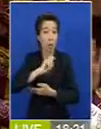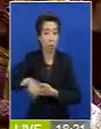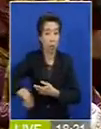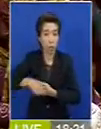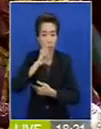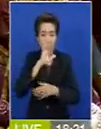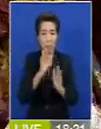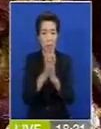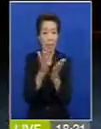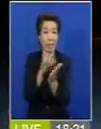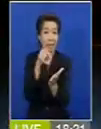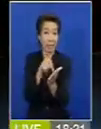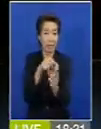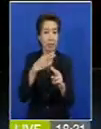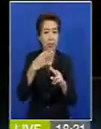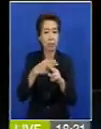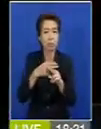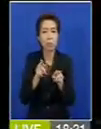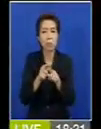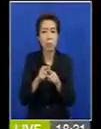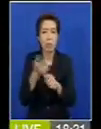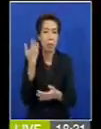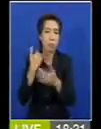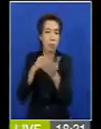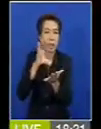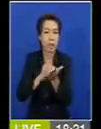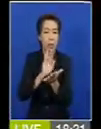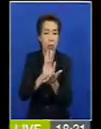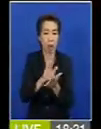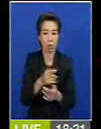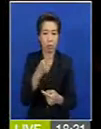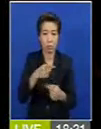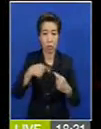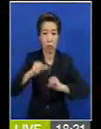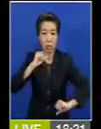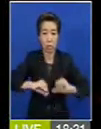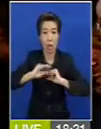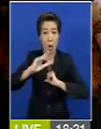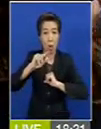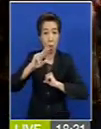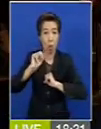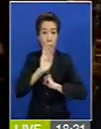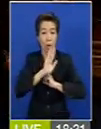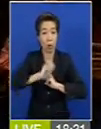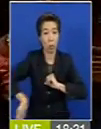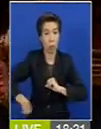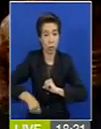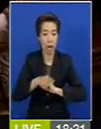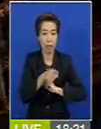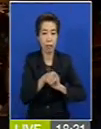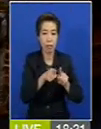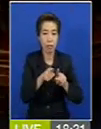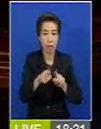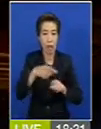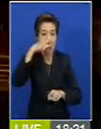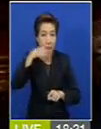ที่ชื่อว่า Acting and International Encyclopedia ที่เขียนโดย Beth Osnes บอกว่าการแสดงละครโขนของกัมพูชาถูกน